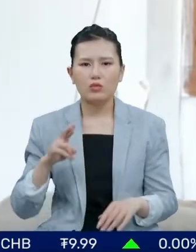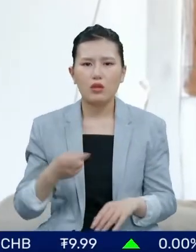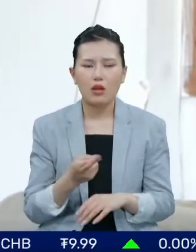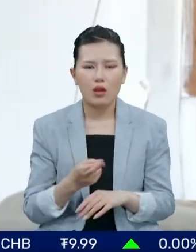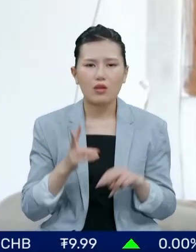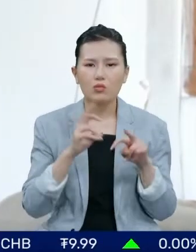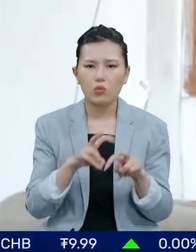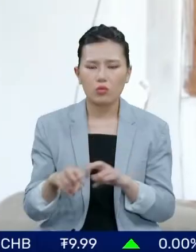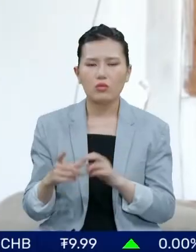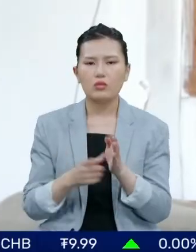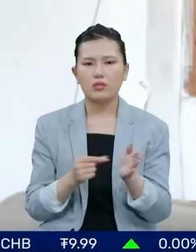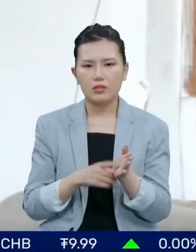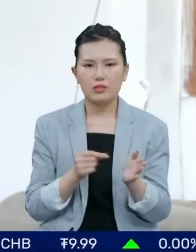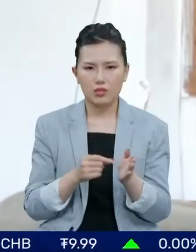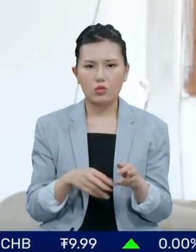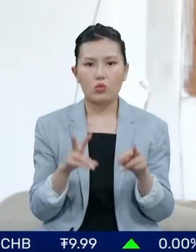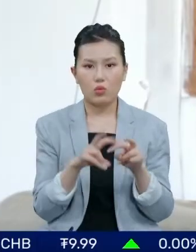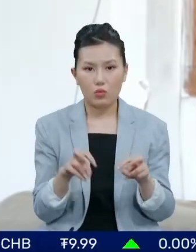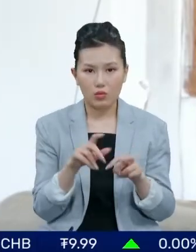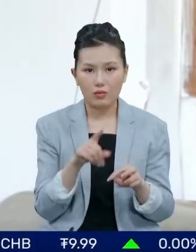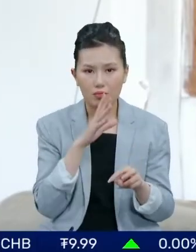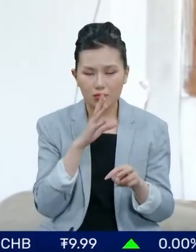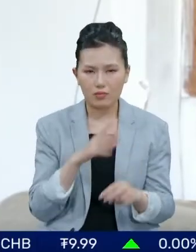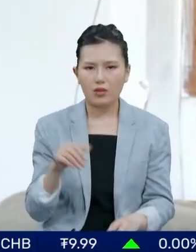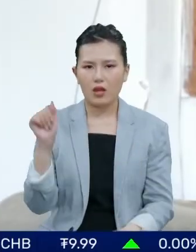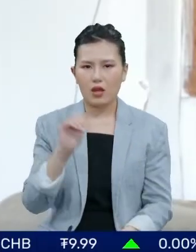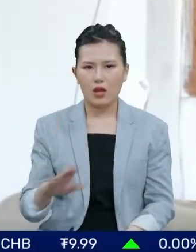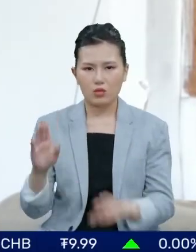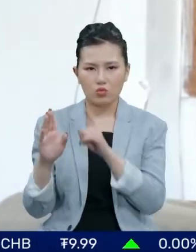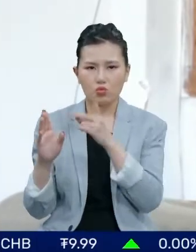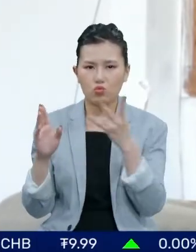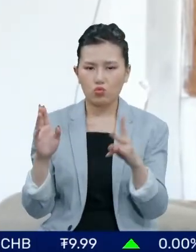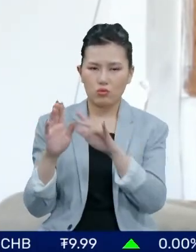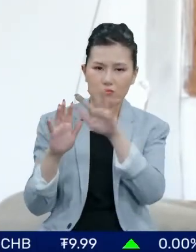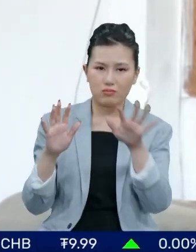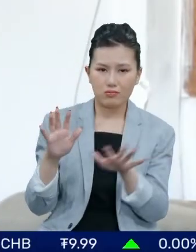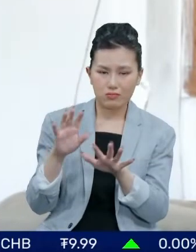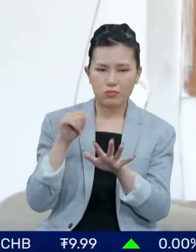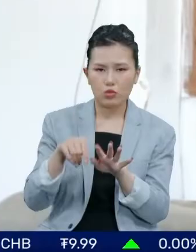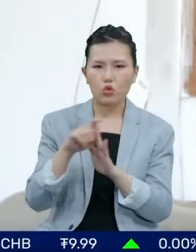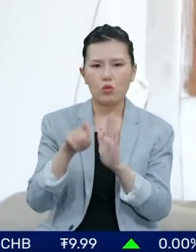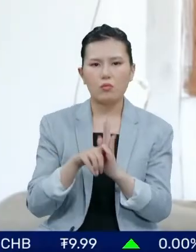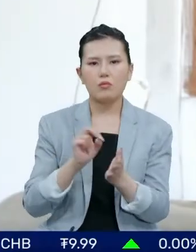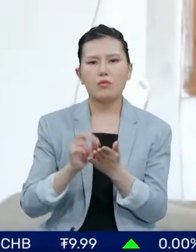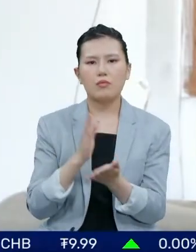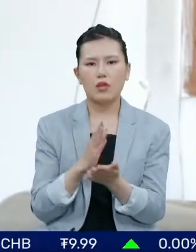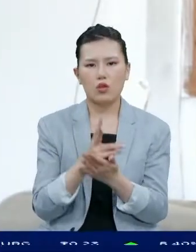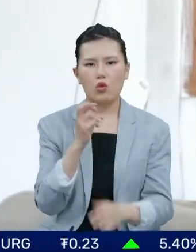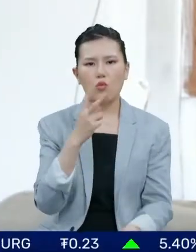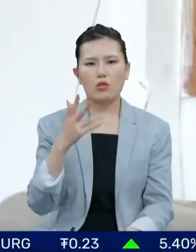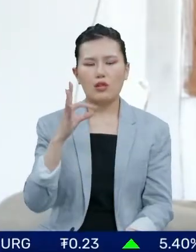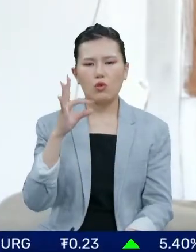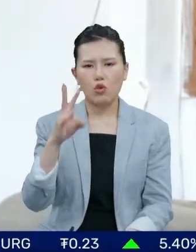судалж мэдэх хэрэгтэй. Эдгээр нь байгаль орчны хамтын ажиллагааны 100% Азийн дэд бүсийн хөтөлбөрийн хүрээнд 2025 он хүртэл баримтлах